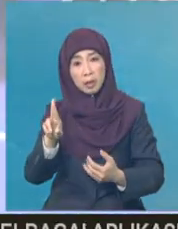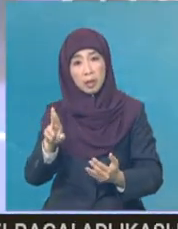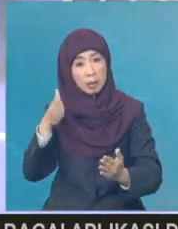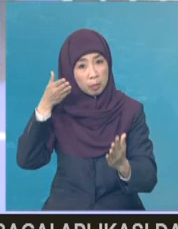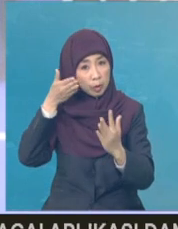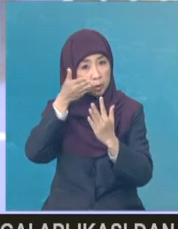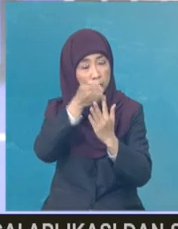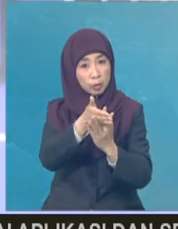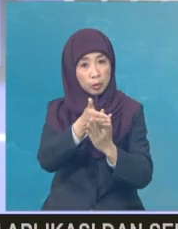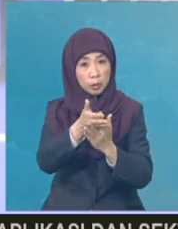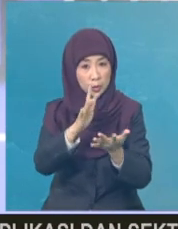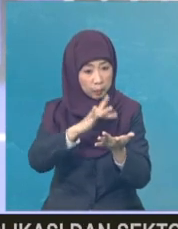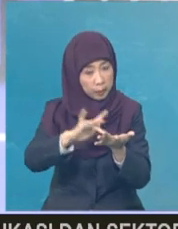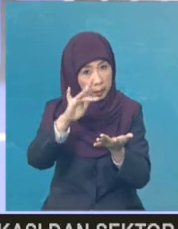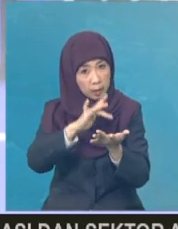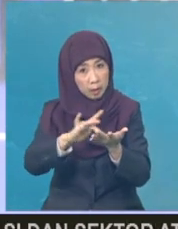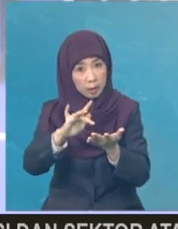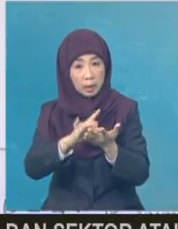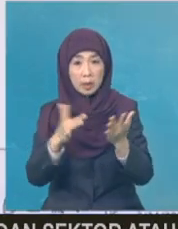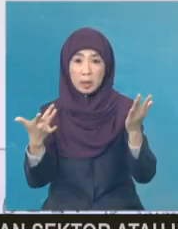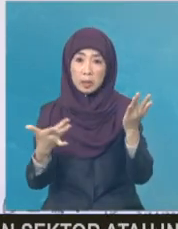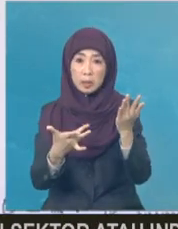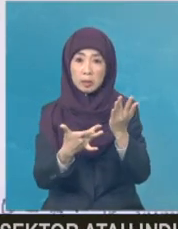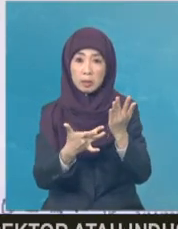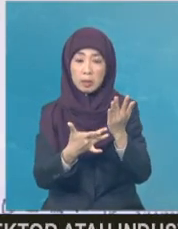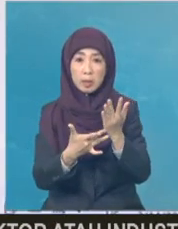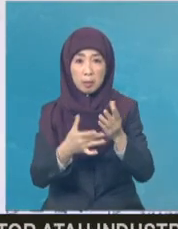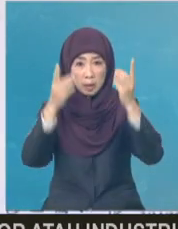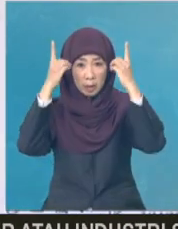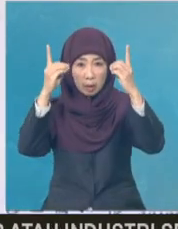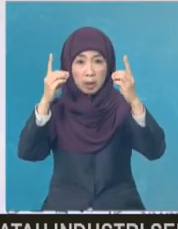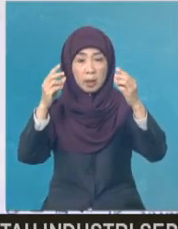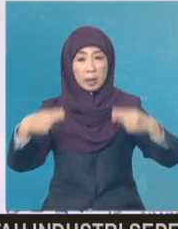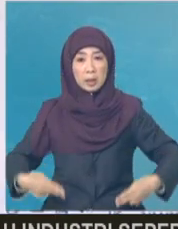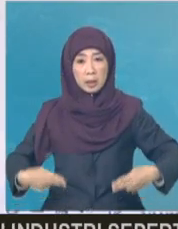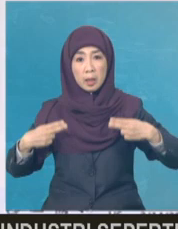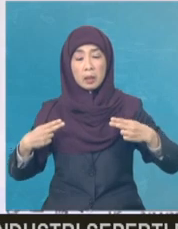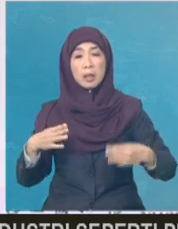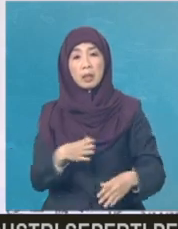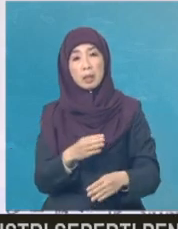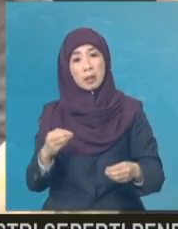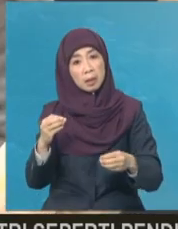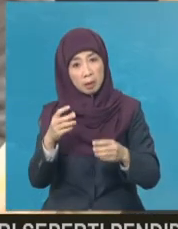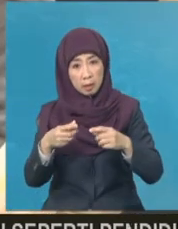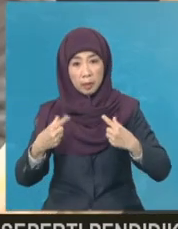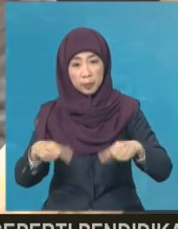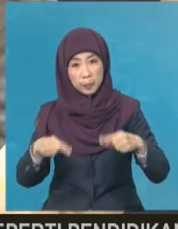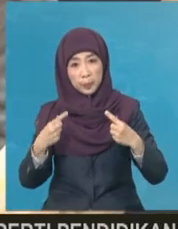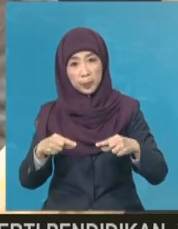menjurus kepada pelbagai aplikasi dan sektor atau industri seperti pendidikan kesehatan dan gaming